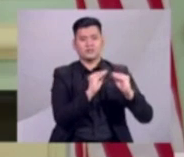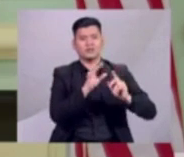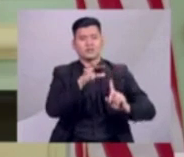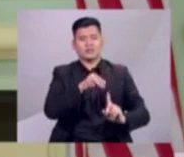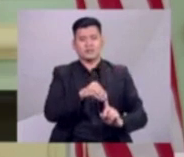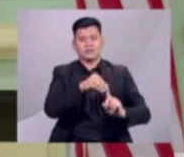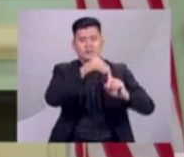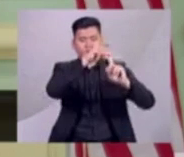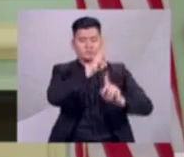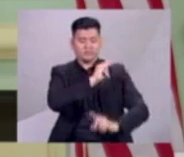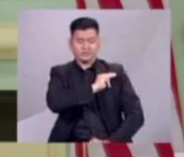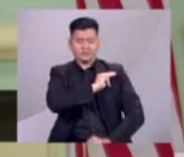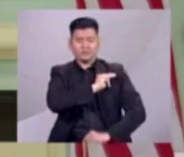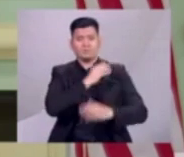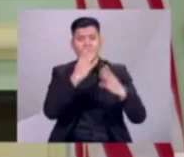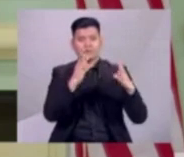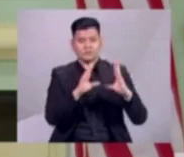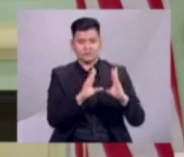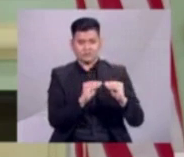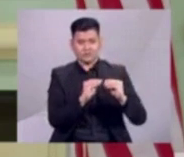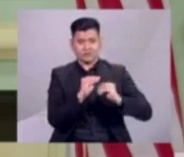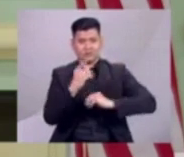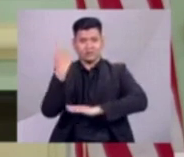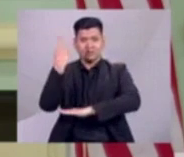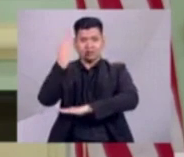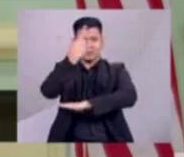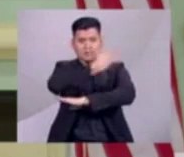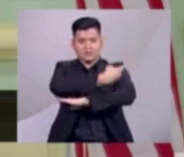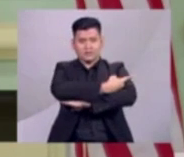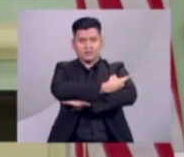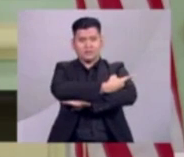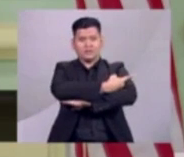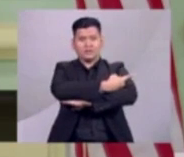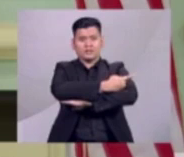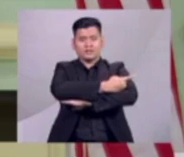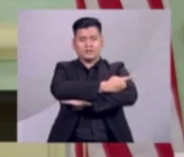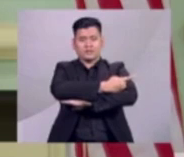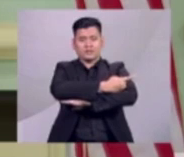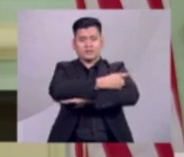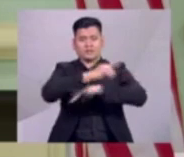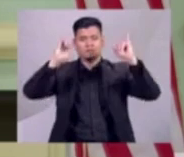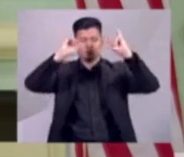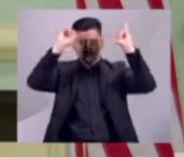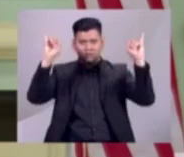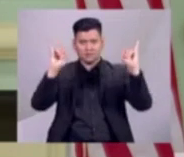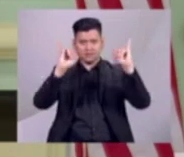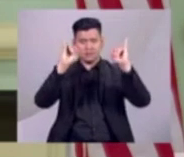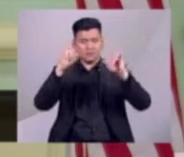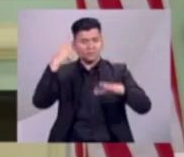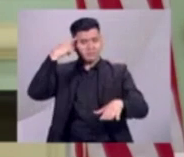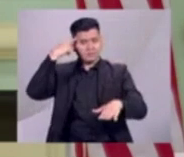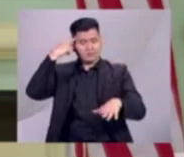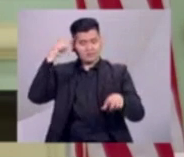pada hari Senin setelah bersetuju untuk membenarkan